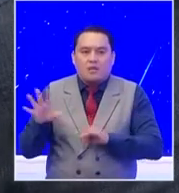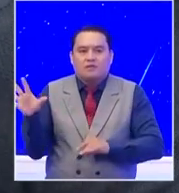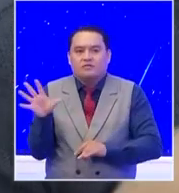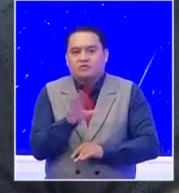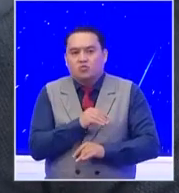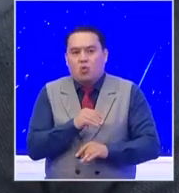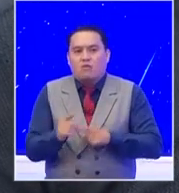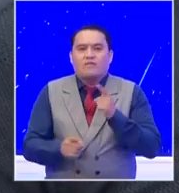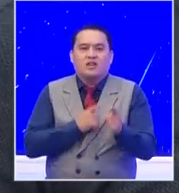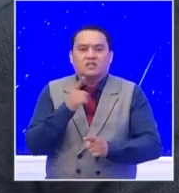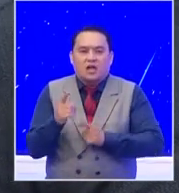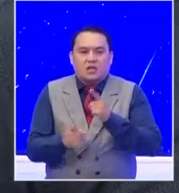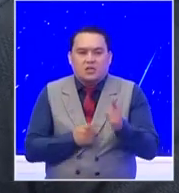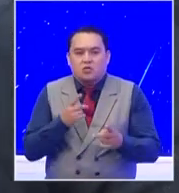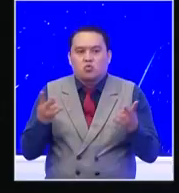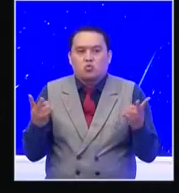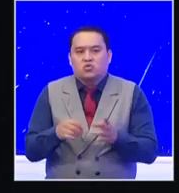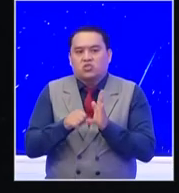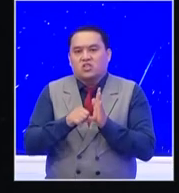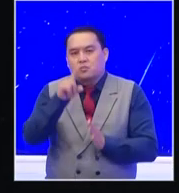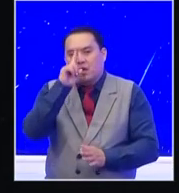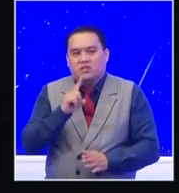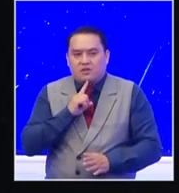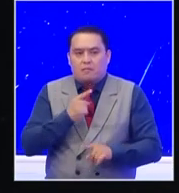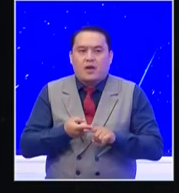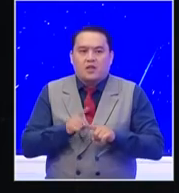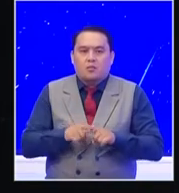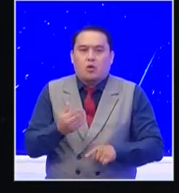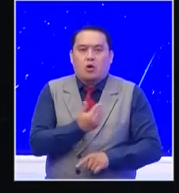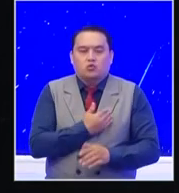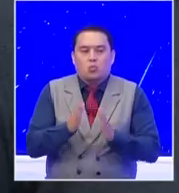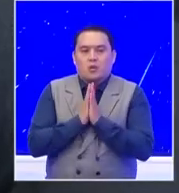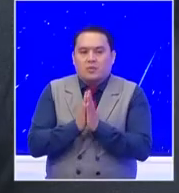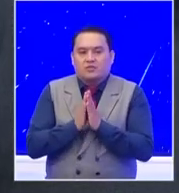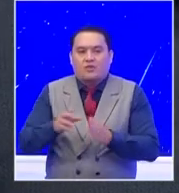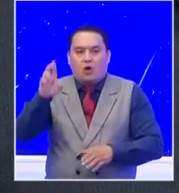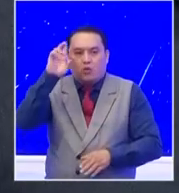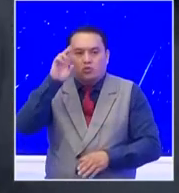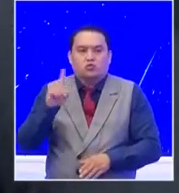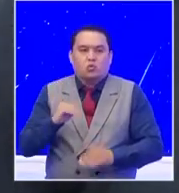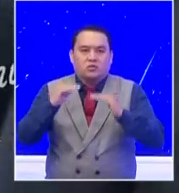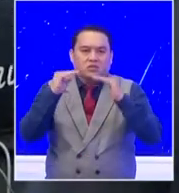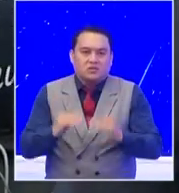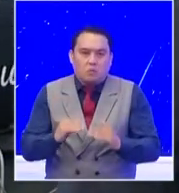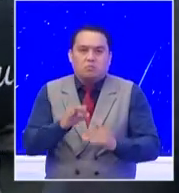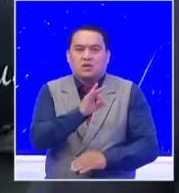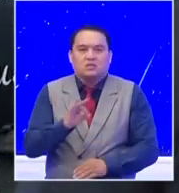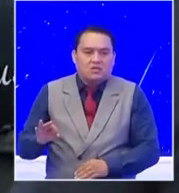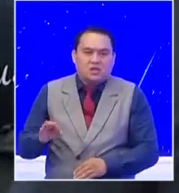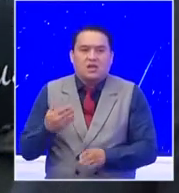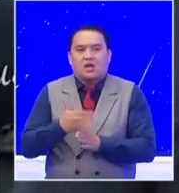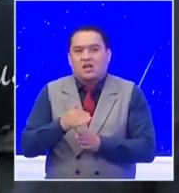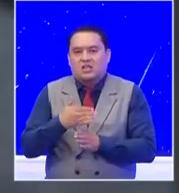это все восстанавливаю. Минимум нужно 6 месяцев. Поэтому хотел попросить помощи у государства, чтобы снизили процентные ставки